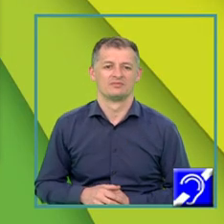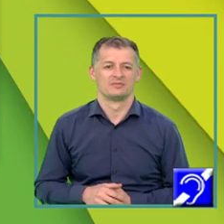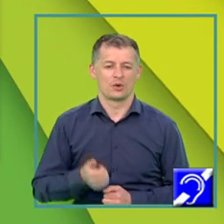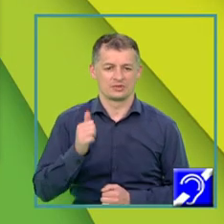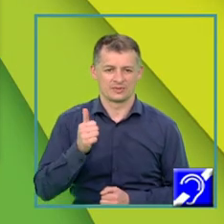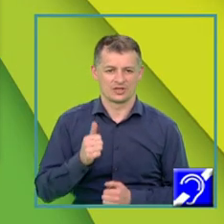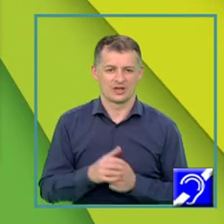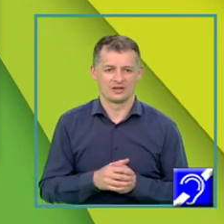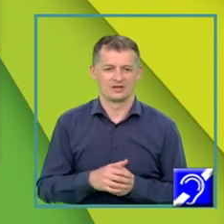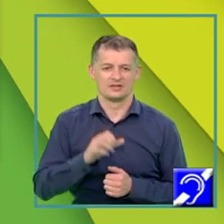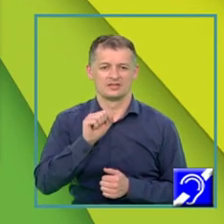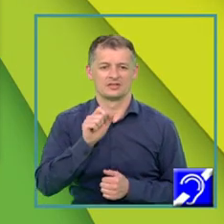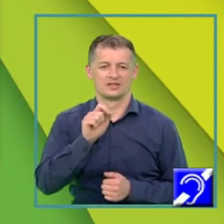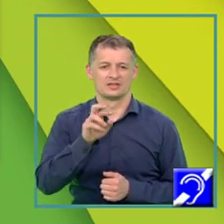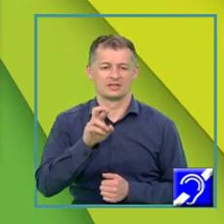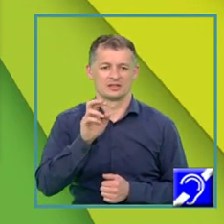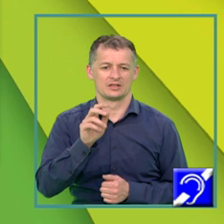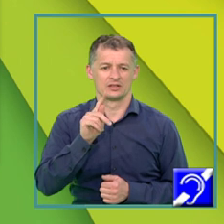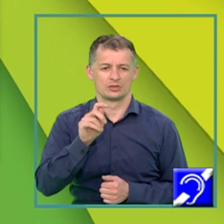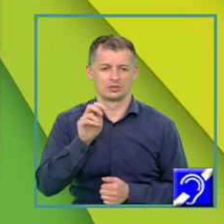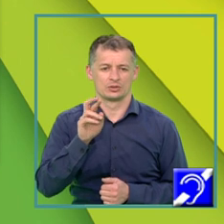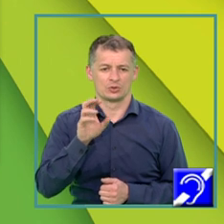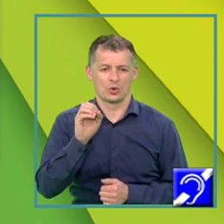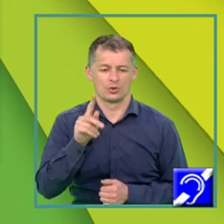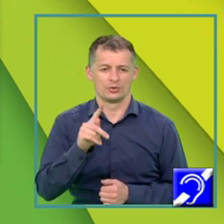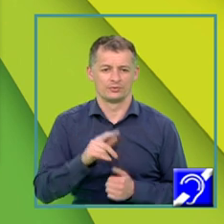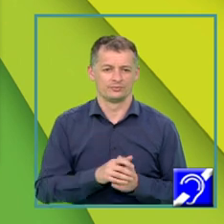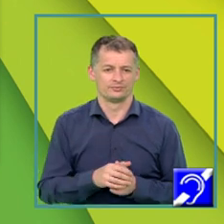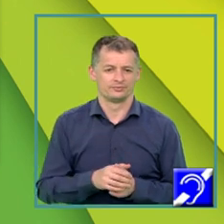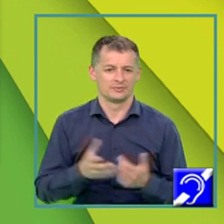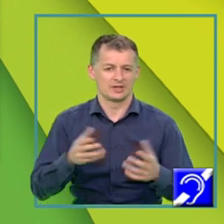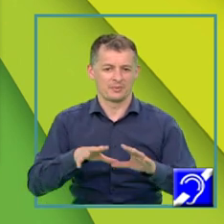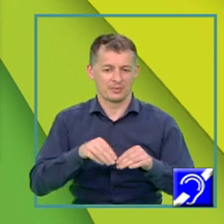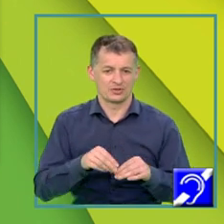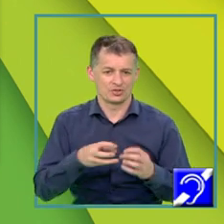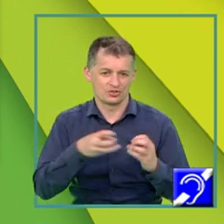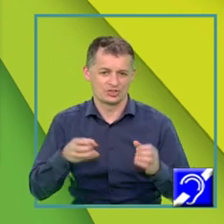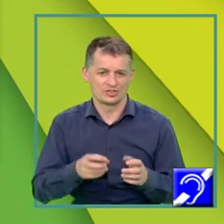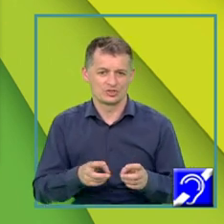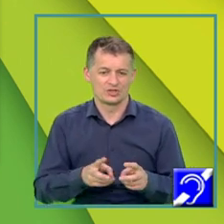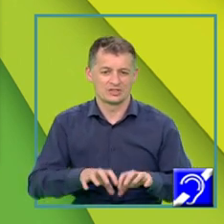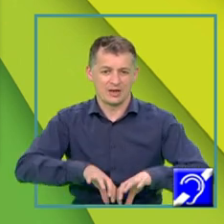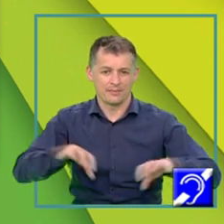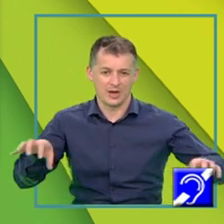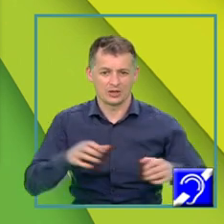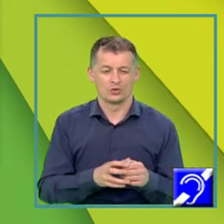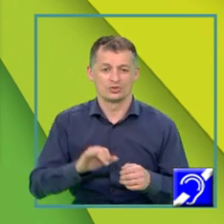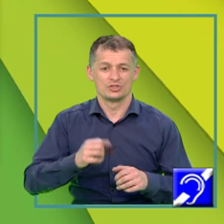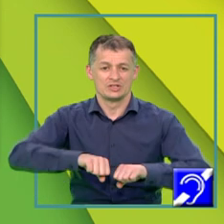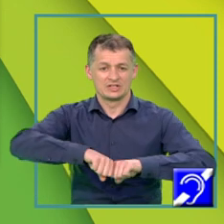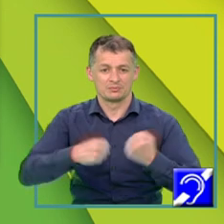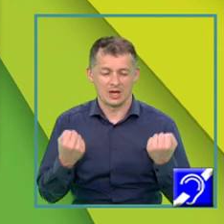care primește ca parametru un șir de caractere și un șir de separatori și sparge șirul